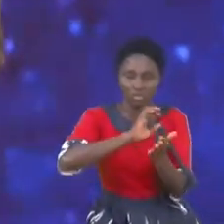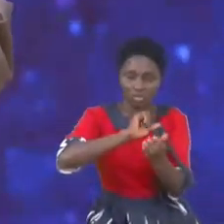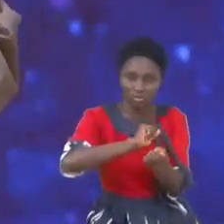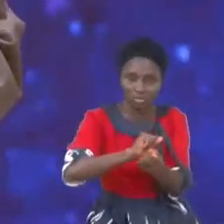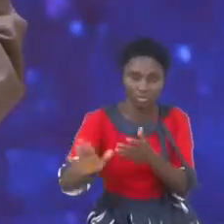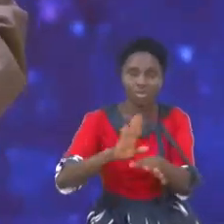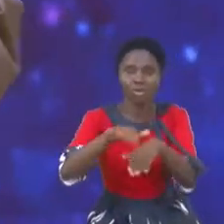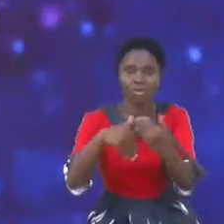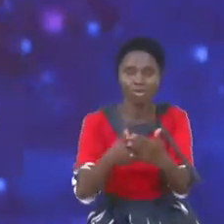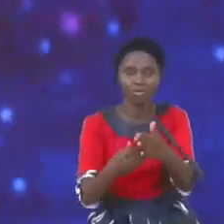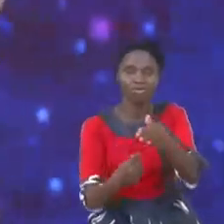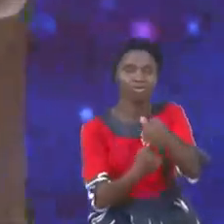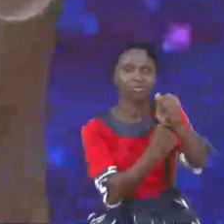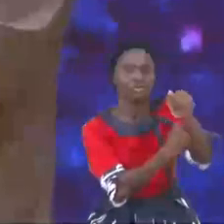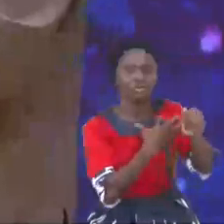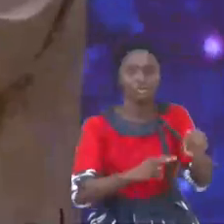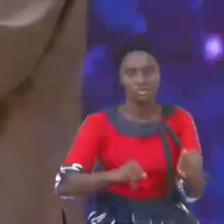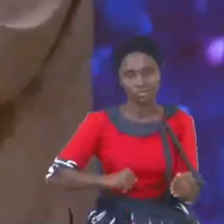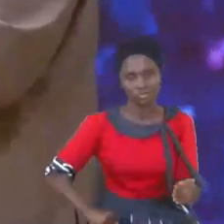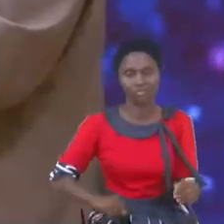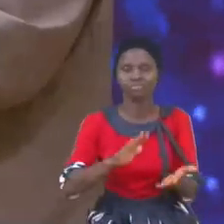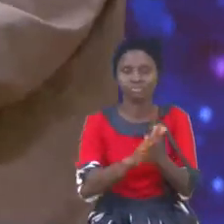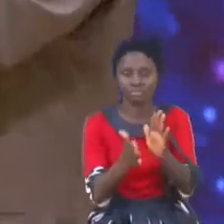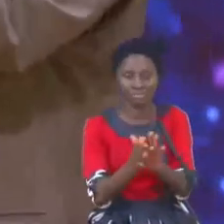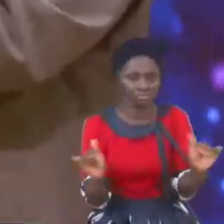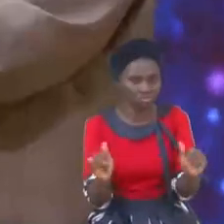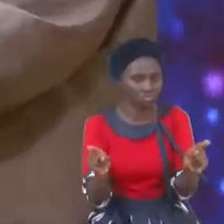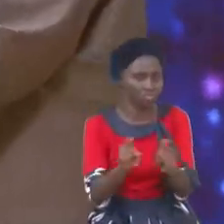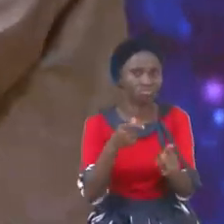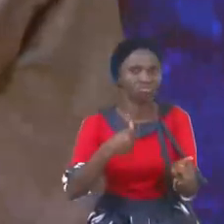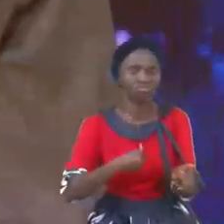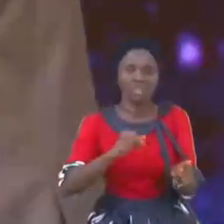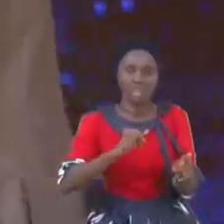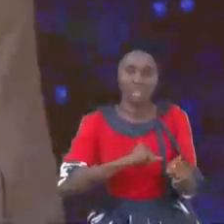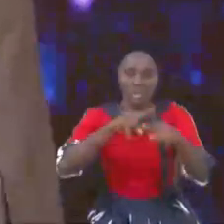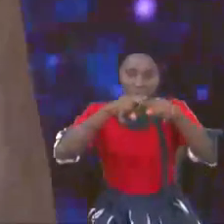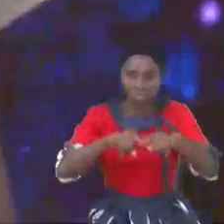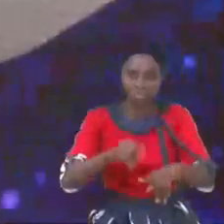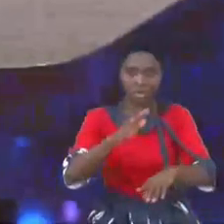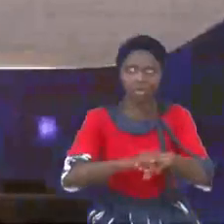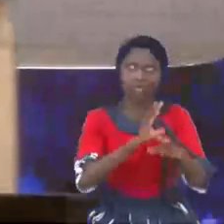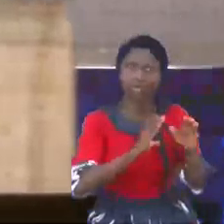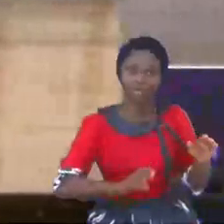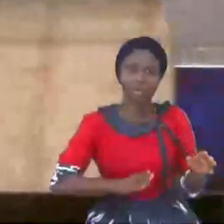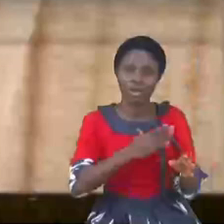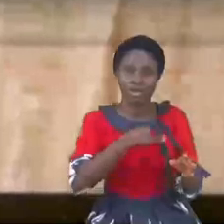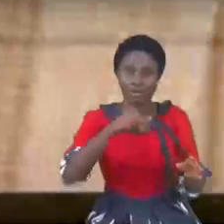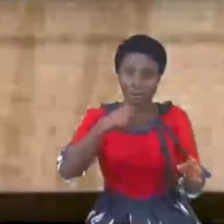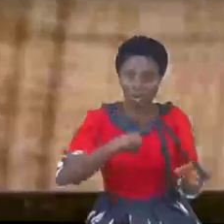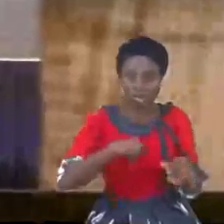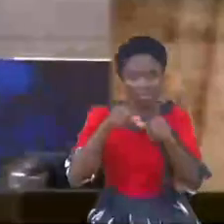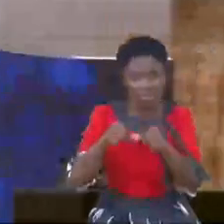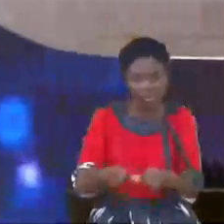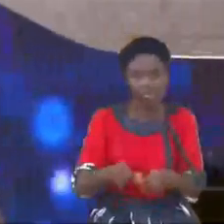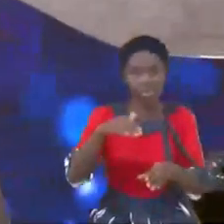Soyez comme moi. Alors, j'ai le regard sur Christ. Je dépends de Christ. Je demeure dans la grâce de Christ seul.